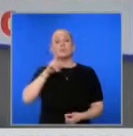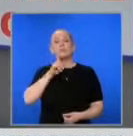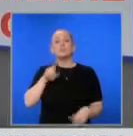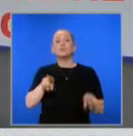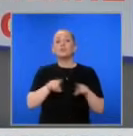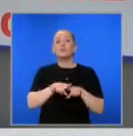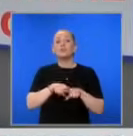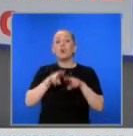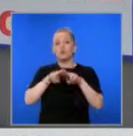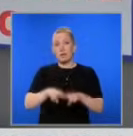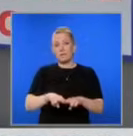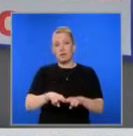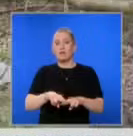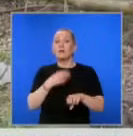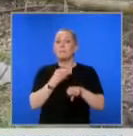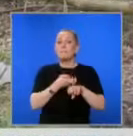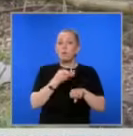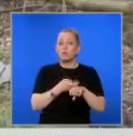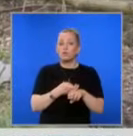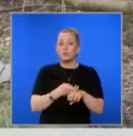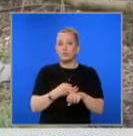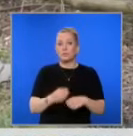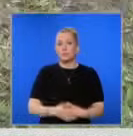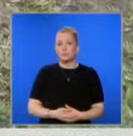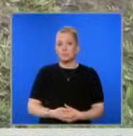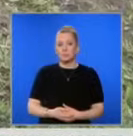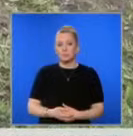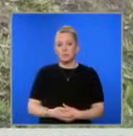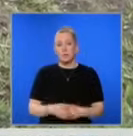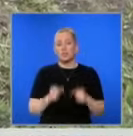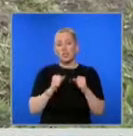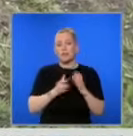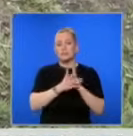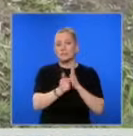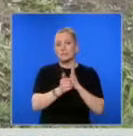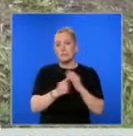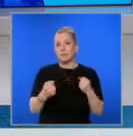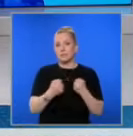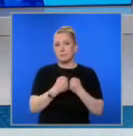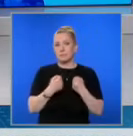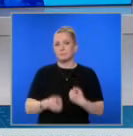още няма повдигнато обвинение, тъй като вчера е направен повторен оглед на двата автомобила. Чакат се и експертизи.